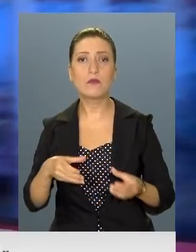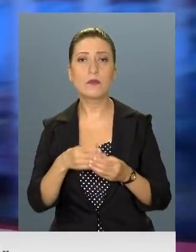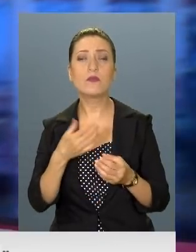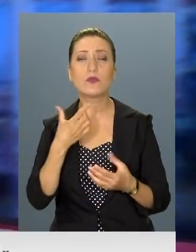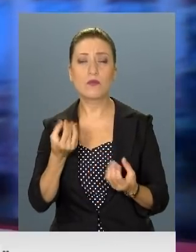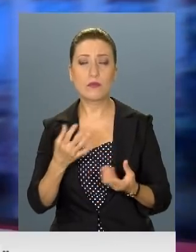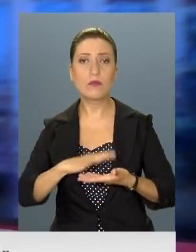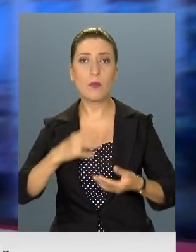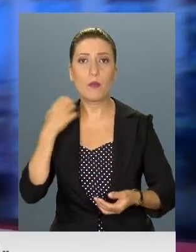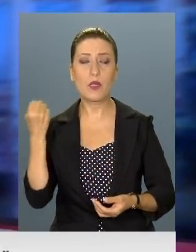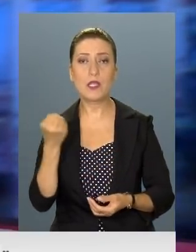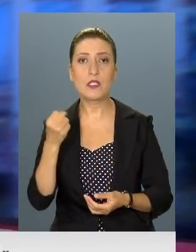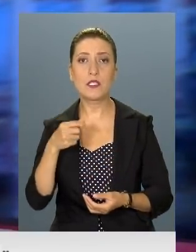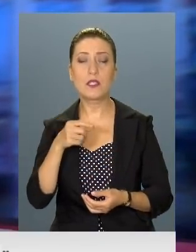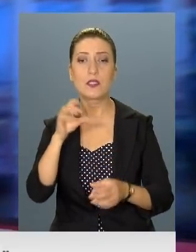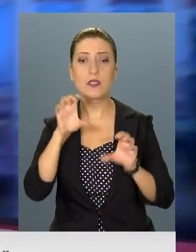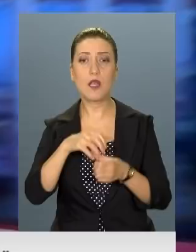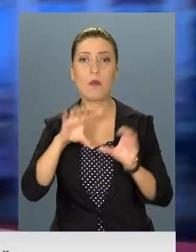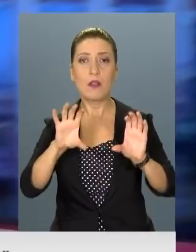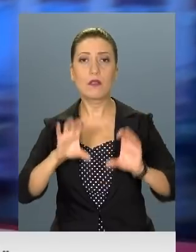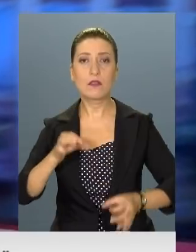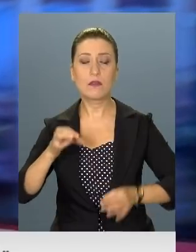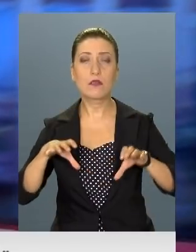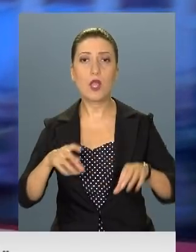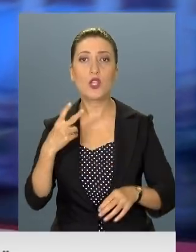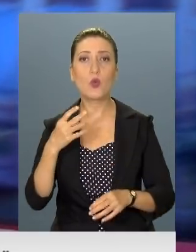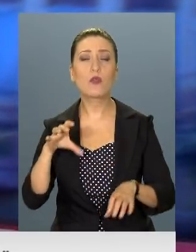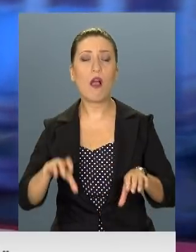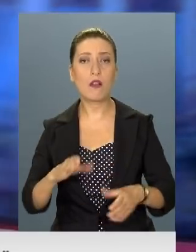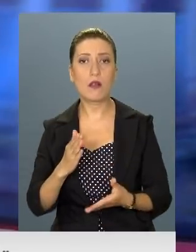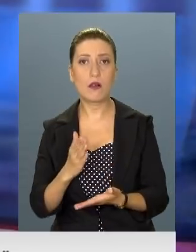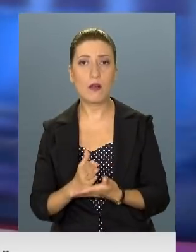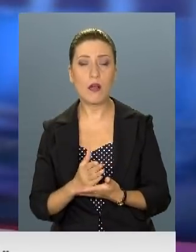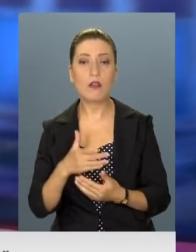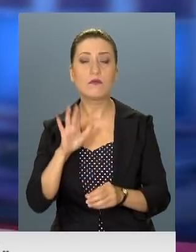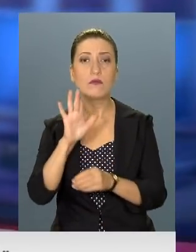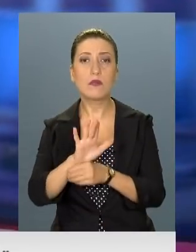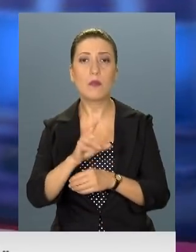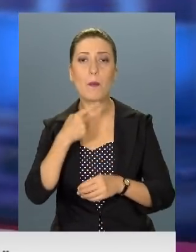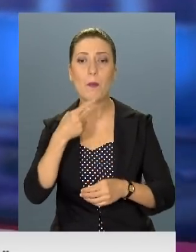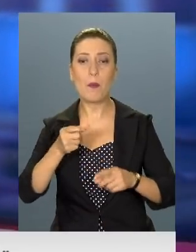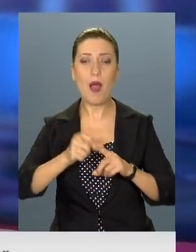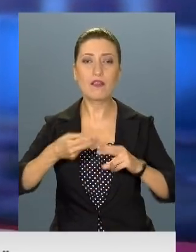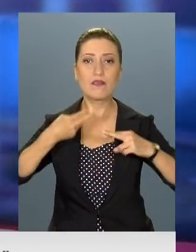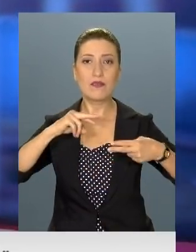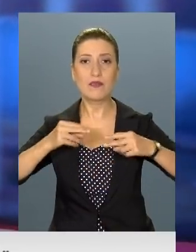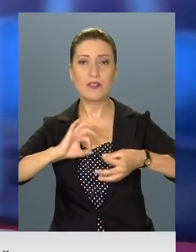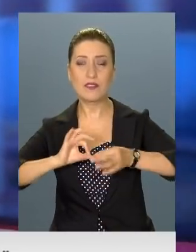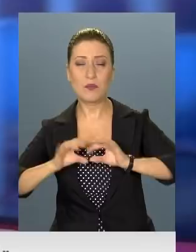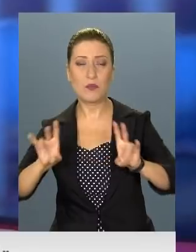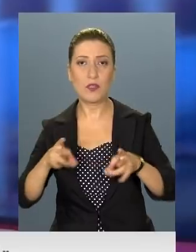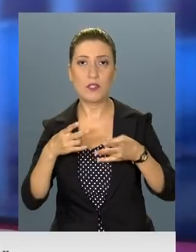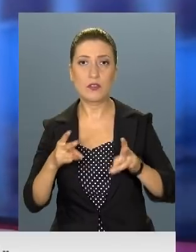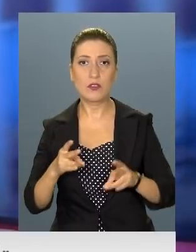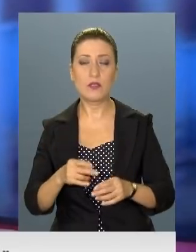միայն 2 դատավոր կա։ Սահմանադրագետը խորհուրդ է տալիս բարախաղերի մեջ չմտնել, այն վարկաբեկում է